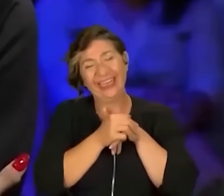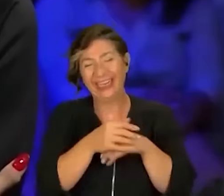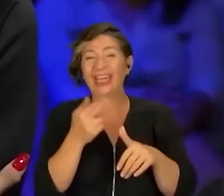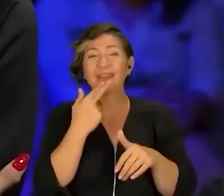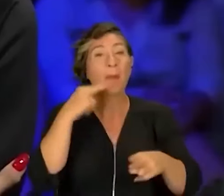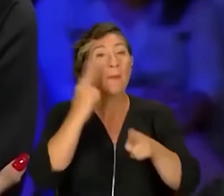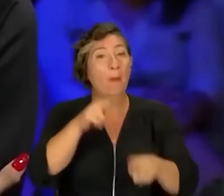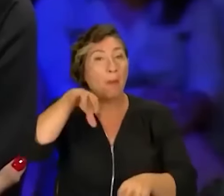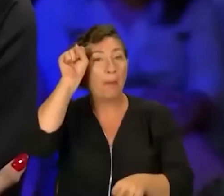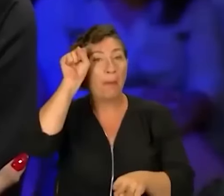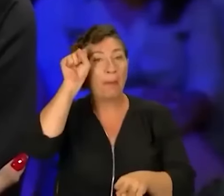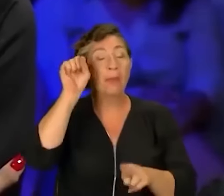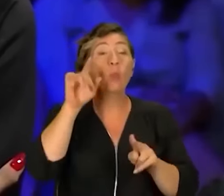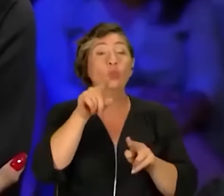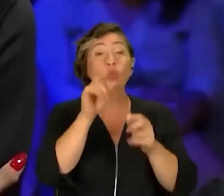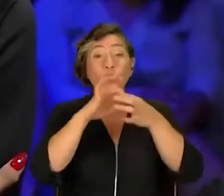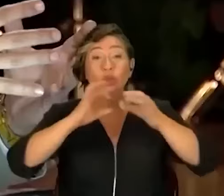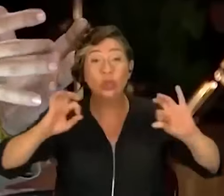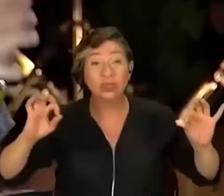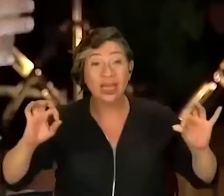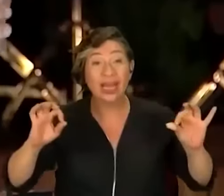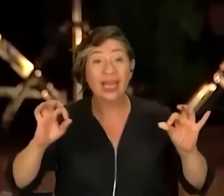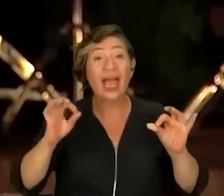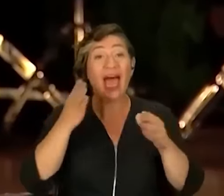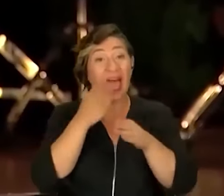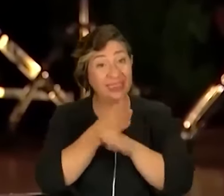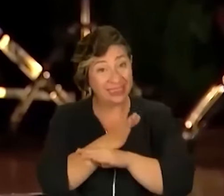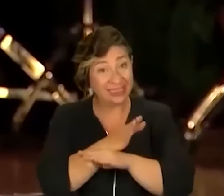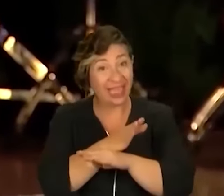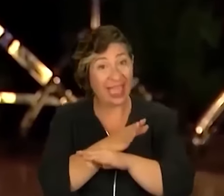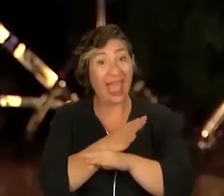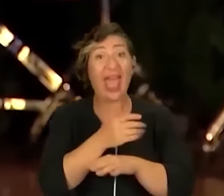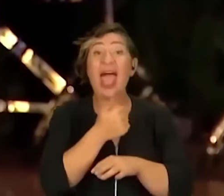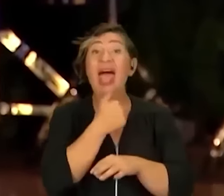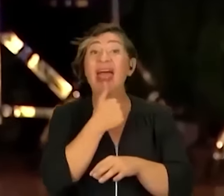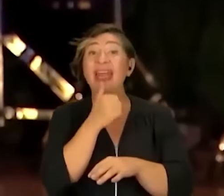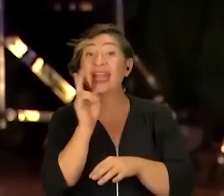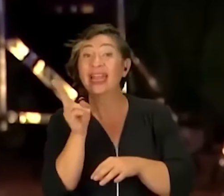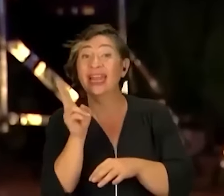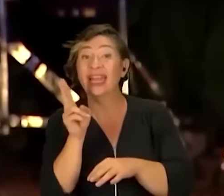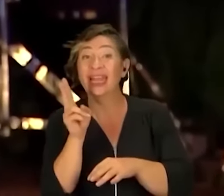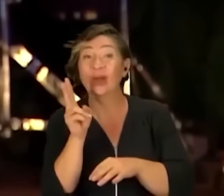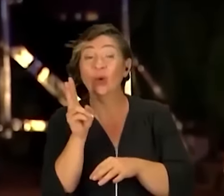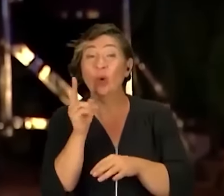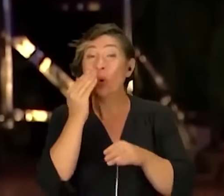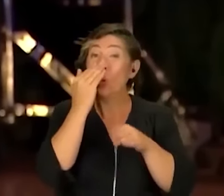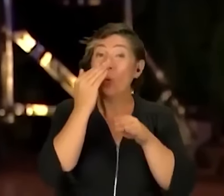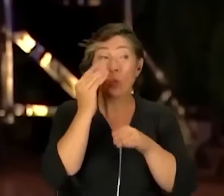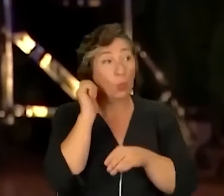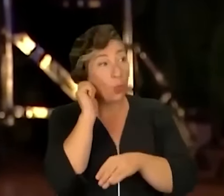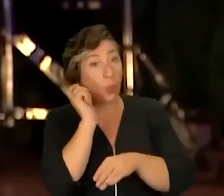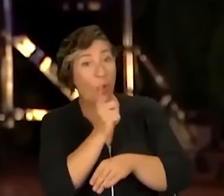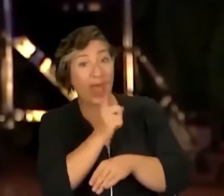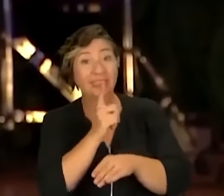kadınlar bunu yapıyor Fakat bu sözler bu sözler Aslında erkekleri erkekleri uyaran